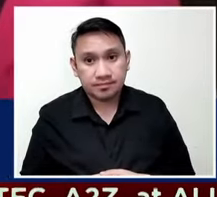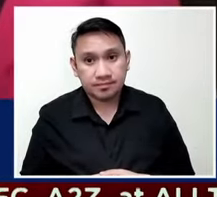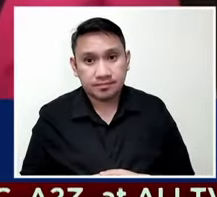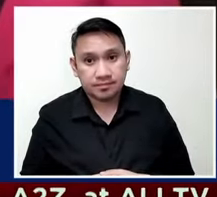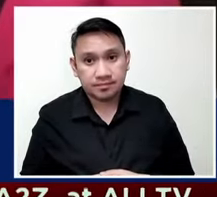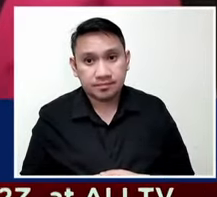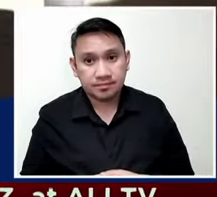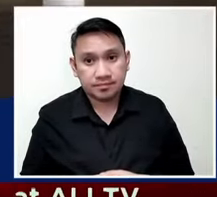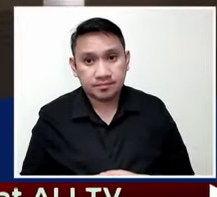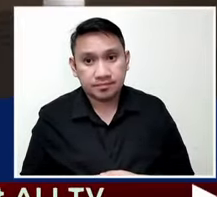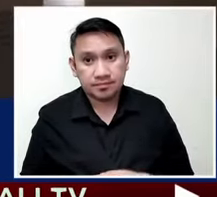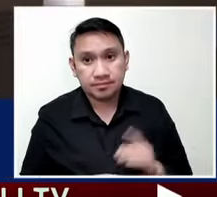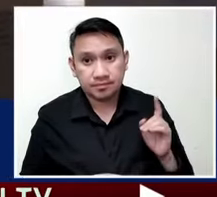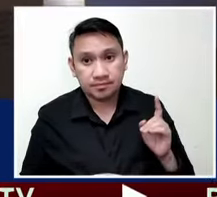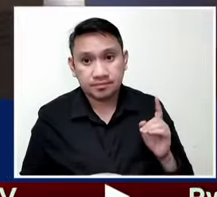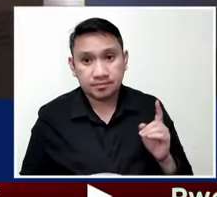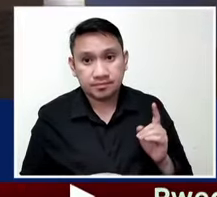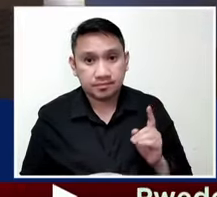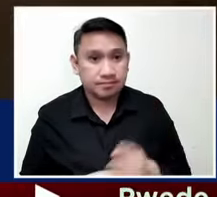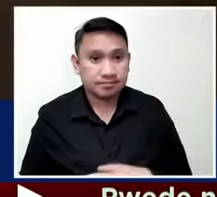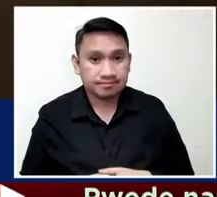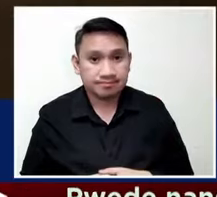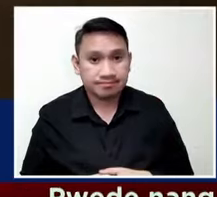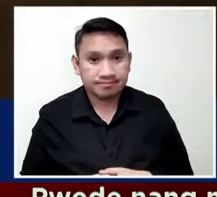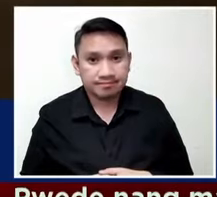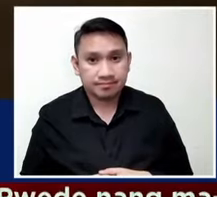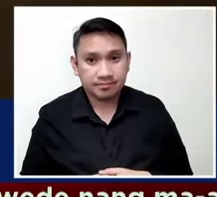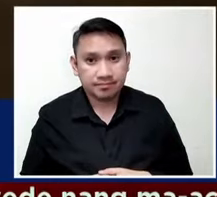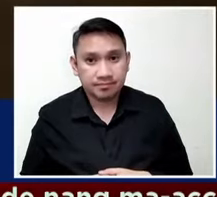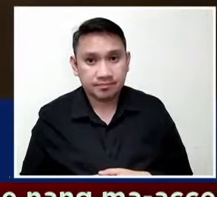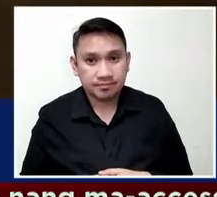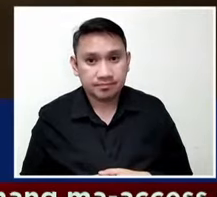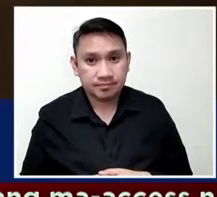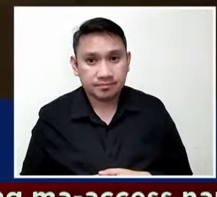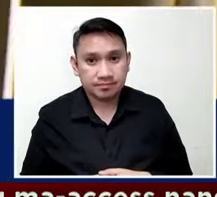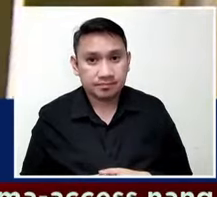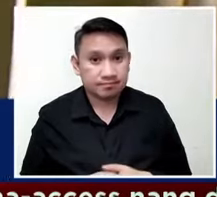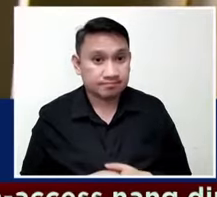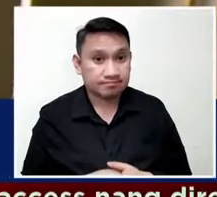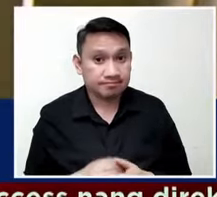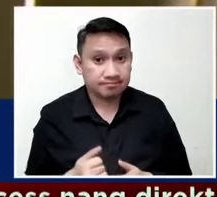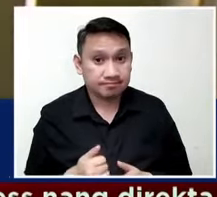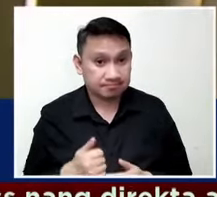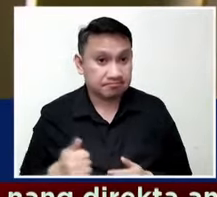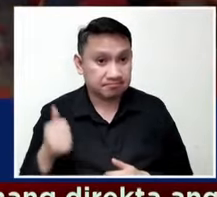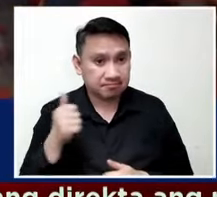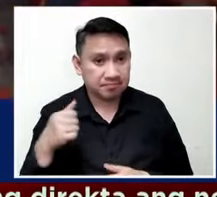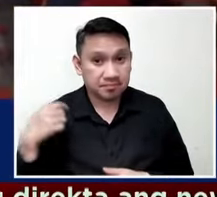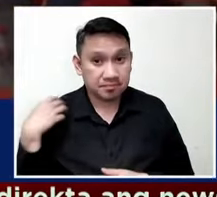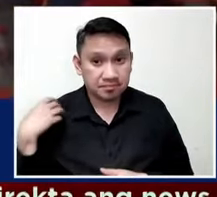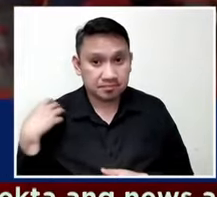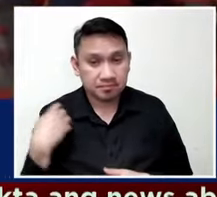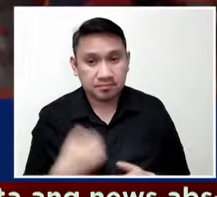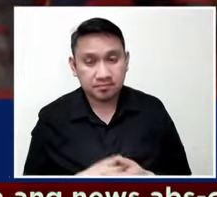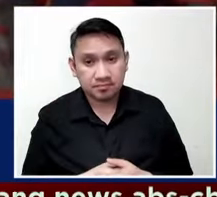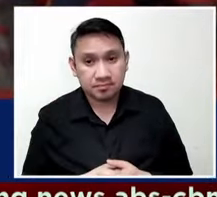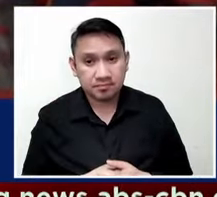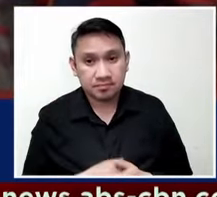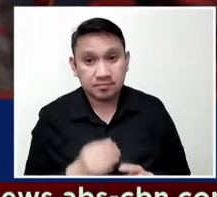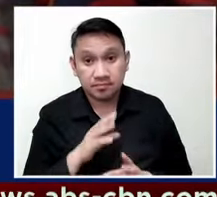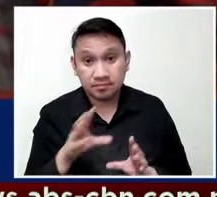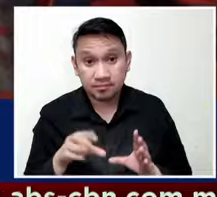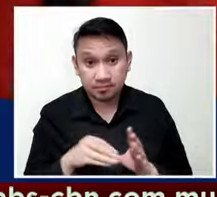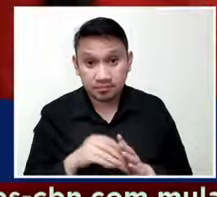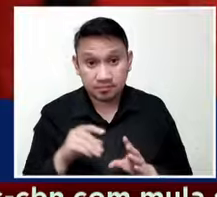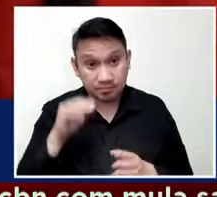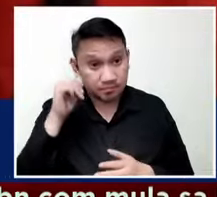Chief Operating Officer for Broadcast Cory Vidanes, Star Magic Head Laurenti Jogi at Alan Rial. Present din ang mga anak ni